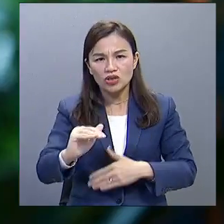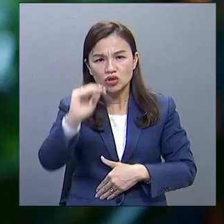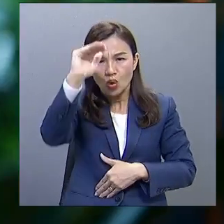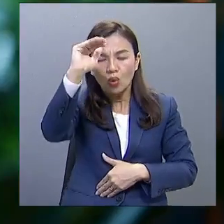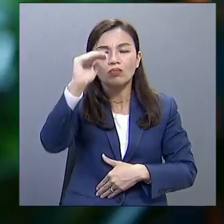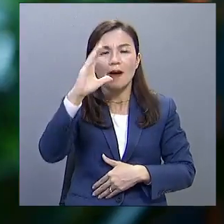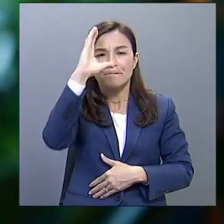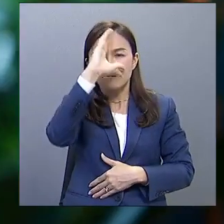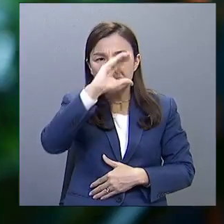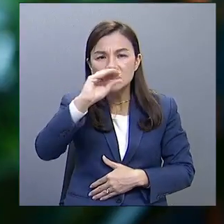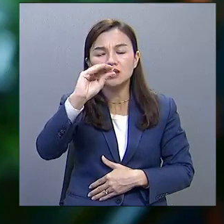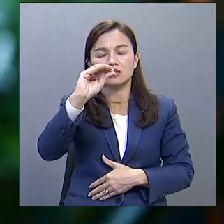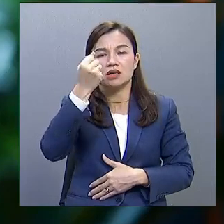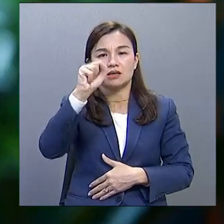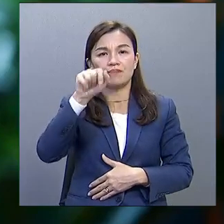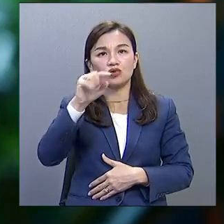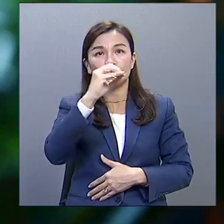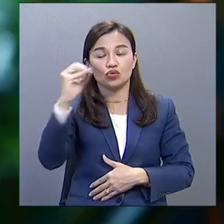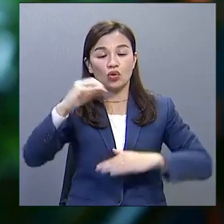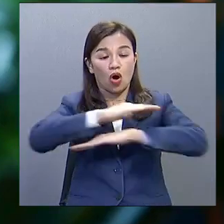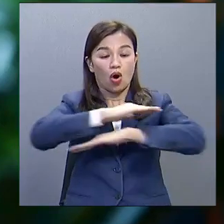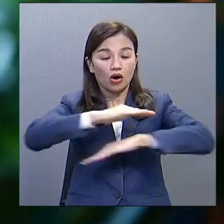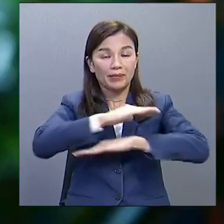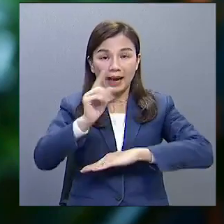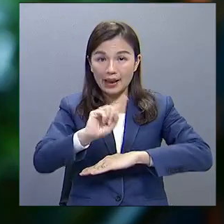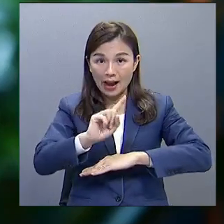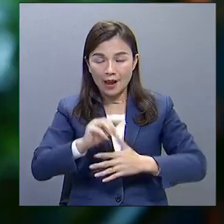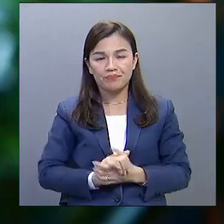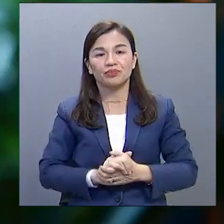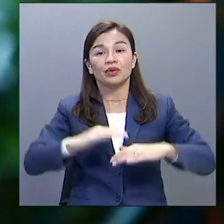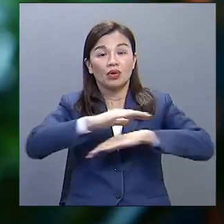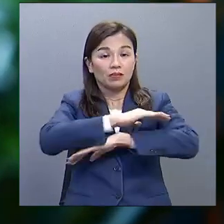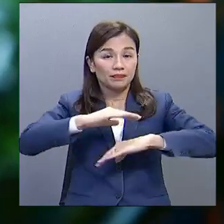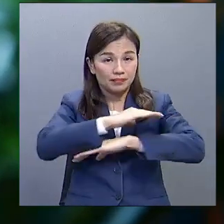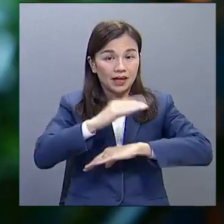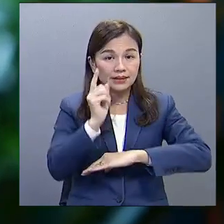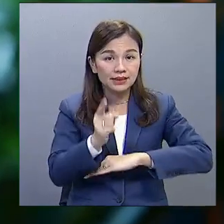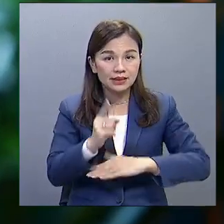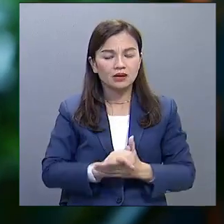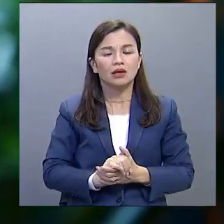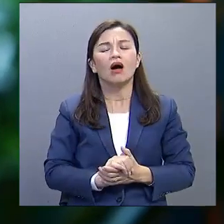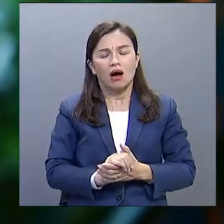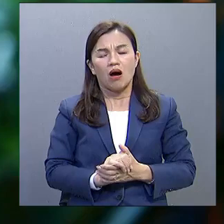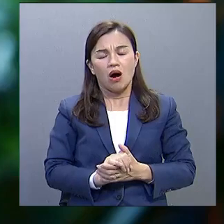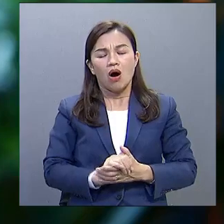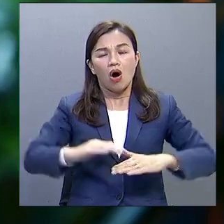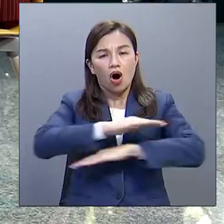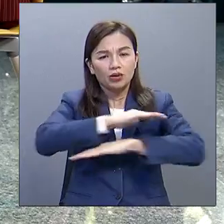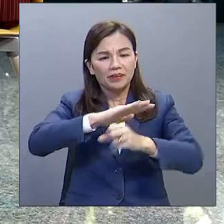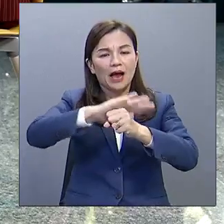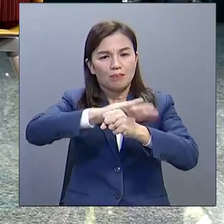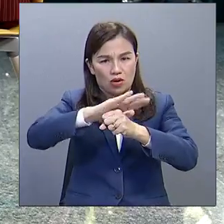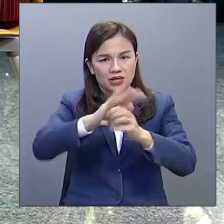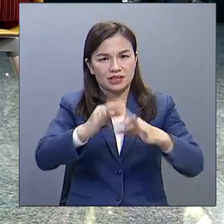ราไม่เน้นออกเยอะนะคะจริงๆในศาสตร์ที่ดูแลสุขภาพไลฟ์สไตล์อะอะไรที่มันมากไปก็เป็นโทษหมอเมื่อก่อนคุณตั๊ก